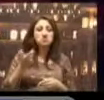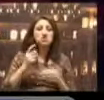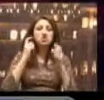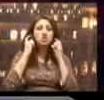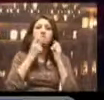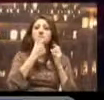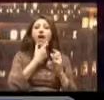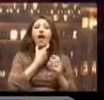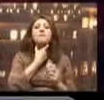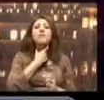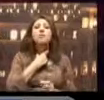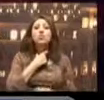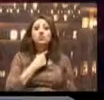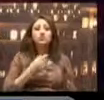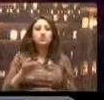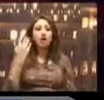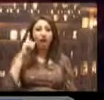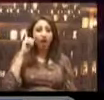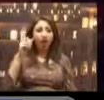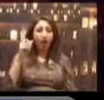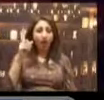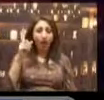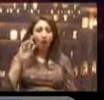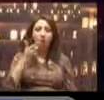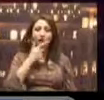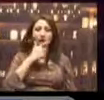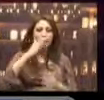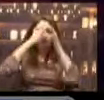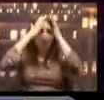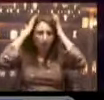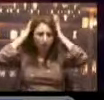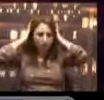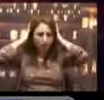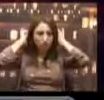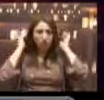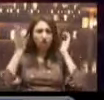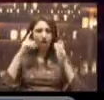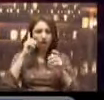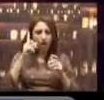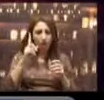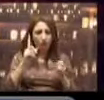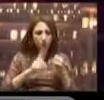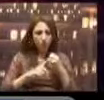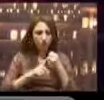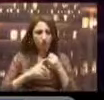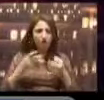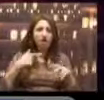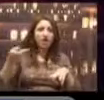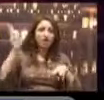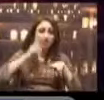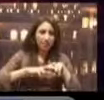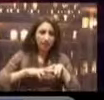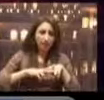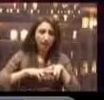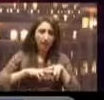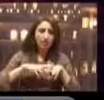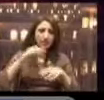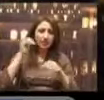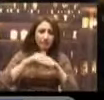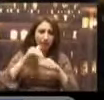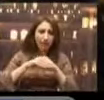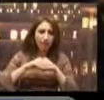في خدت الاول دكتور ابو الفتوح في الصراحه في الايه، وفي الاعاده انتخبت الدكتور محمد مرسي يعني في الاعاده